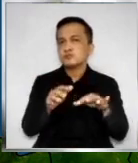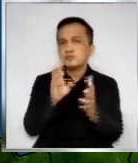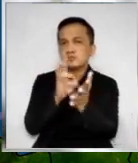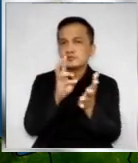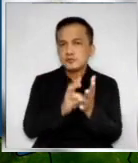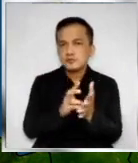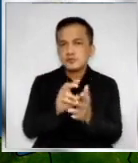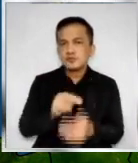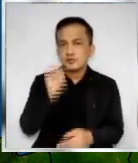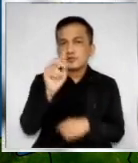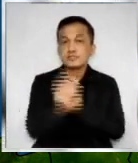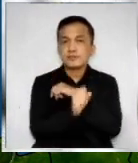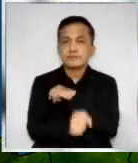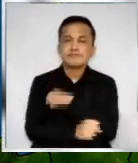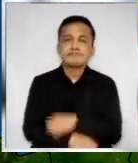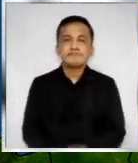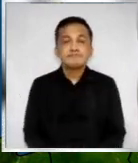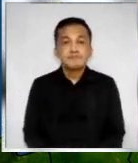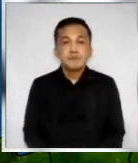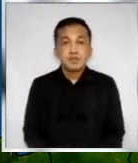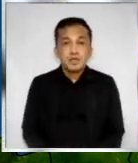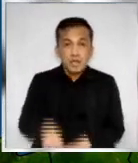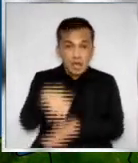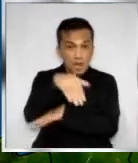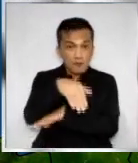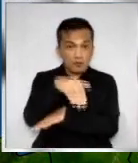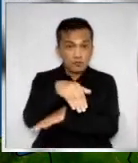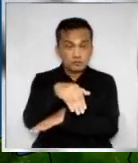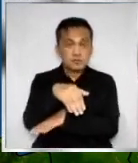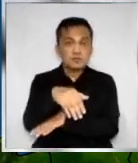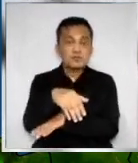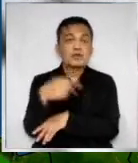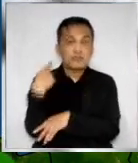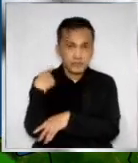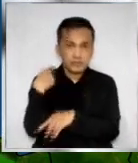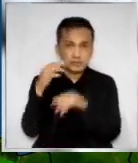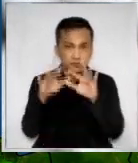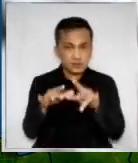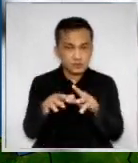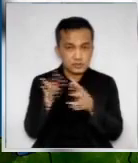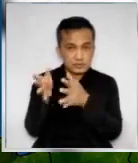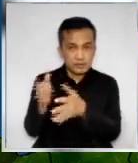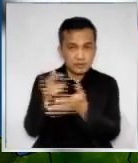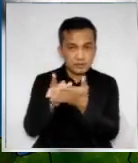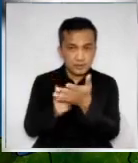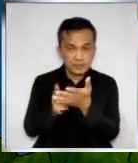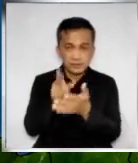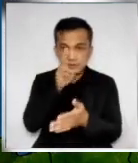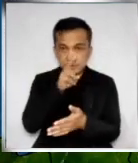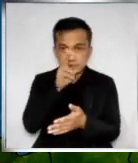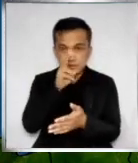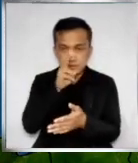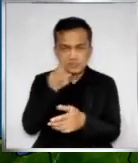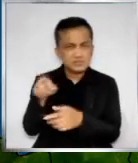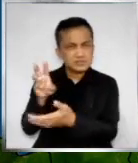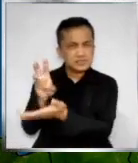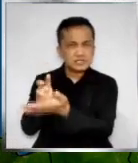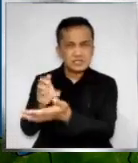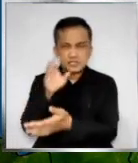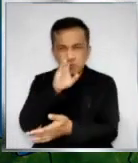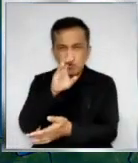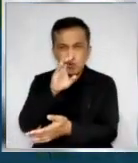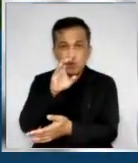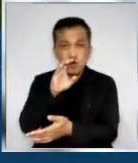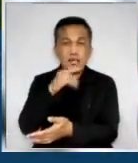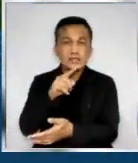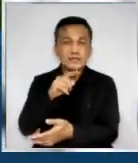Samar. Pagsapit ng hapon, makakaranas na rin ang ulan ang natitirang bahagi ng Visayas, lalo na yung dyan sa Cebu at Bohol. Buong araw